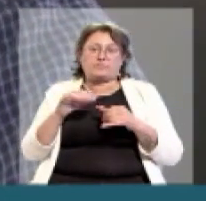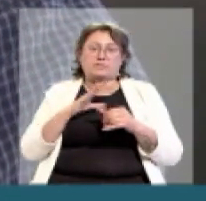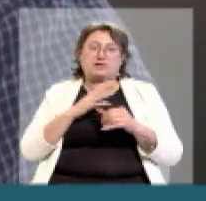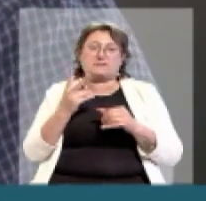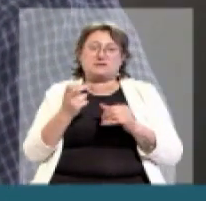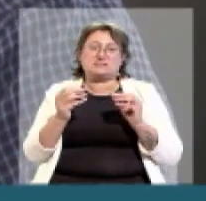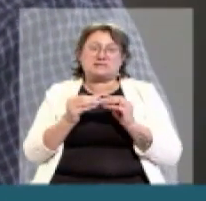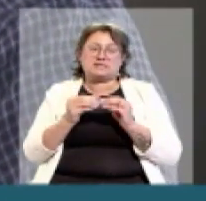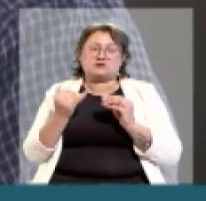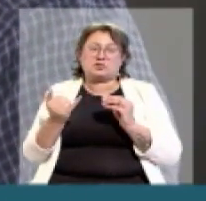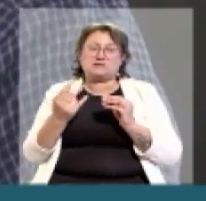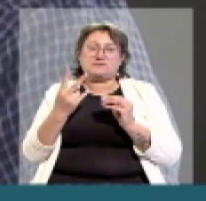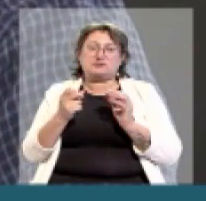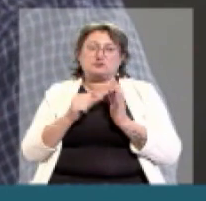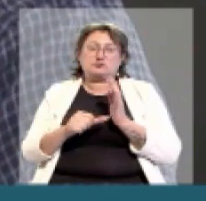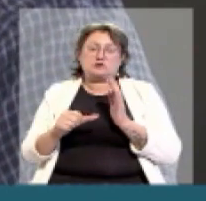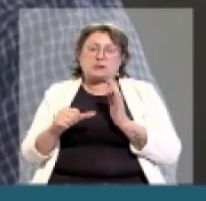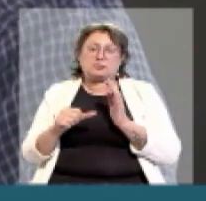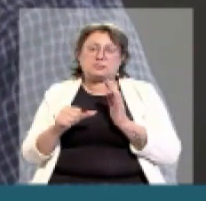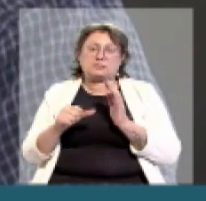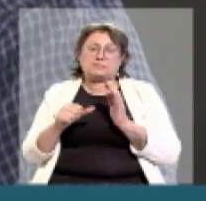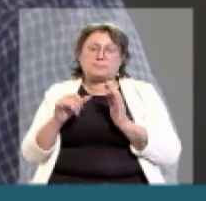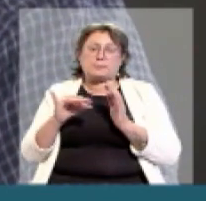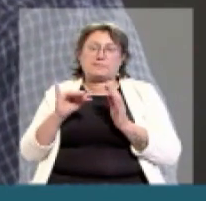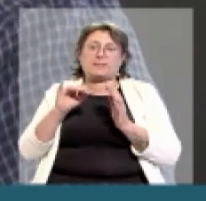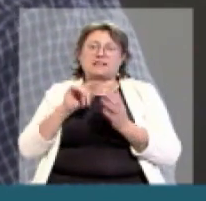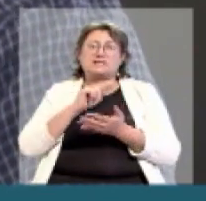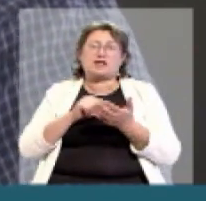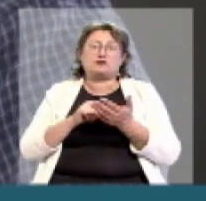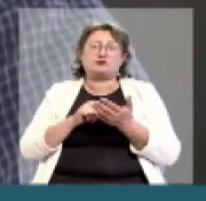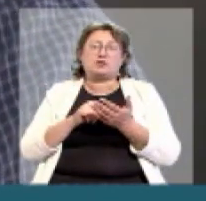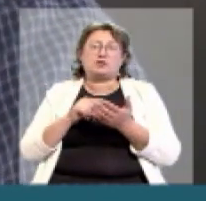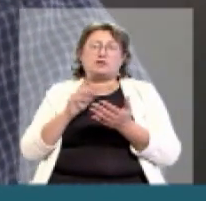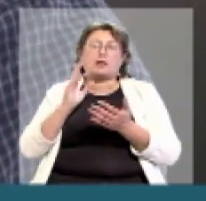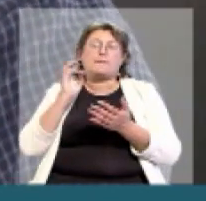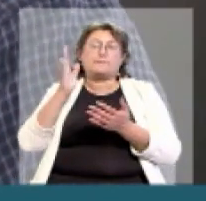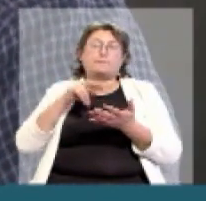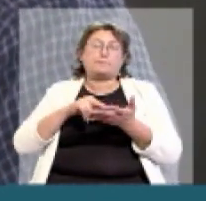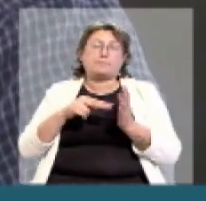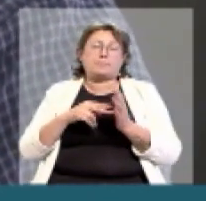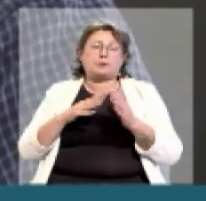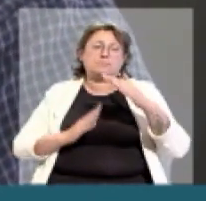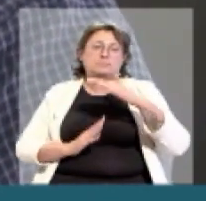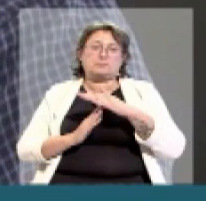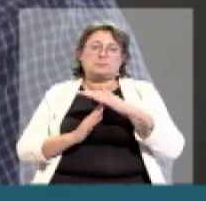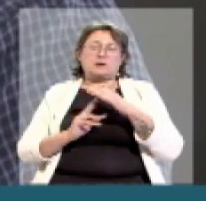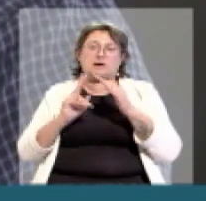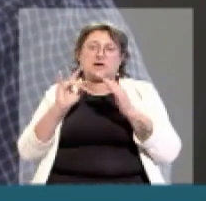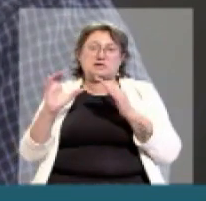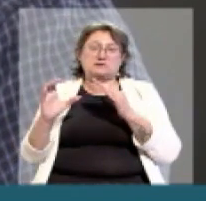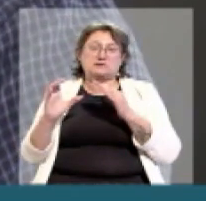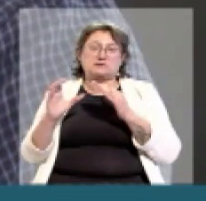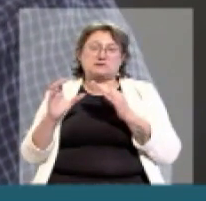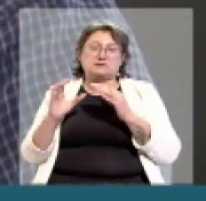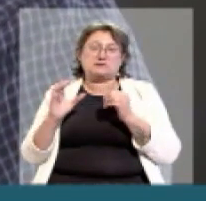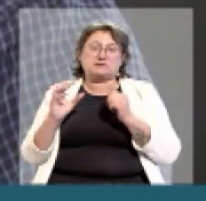было 210, сейчас 260. И вообще задачу ставим на перспективу довести поголовье крупнорогатого скота